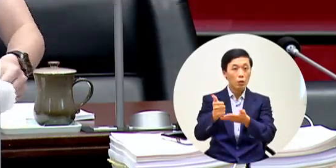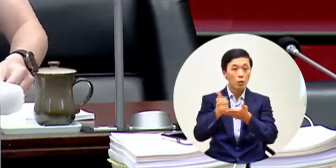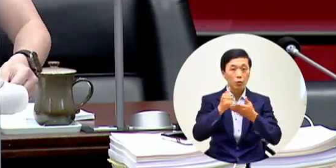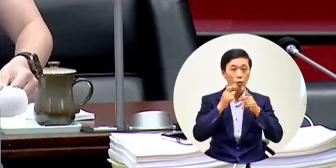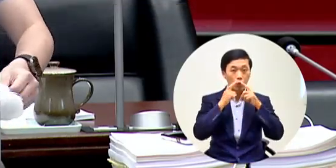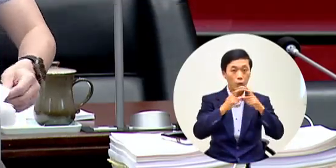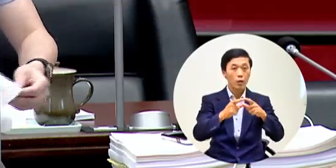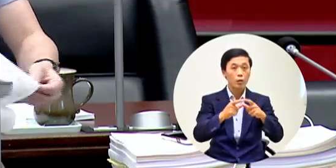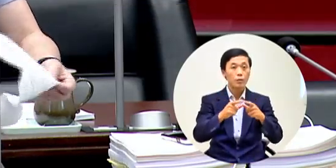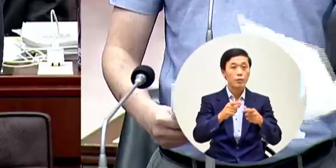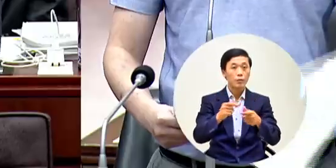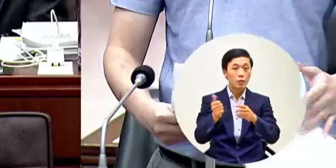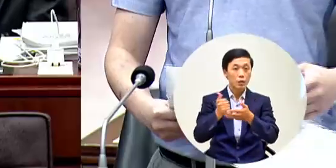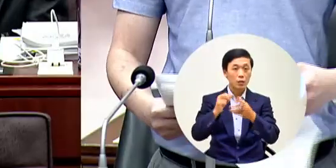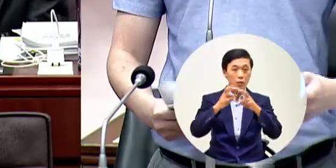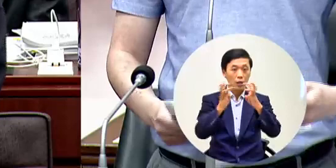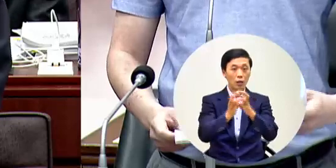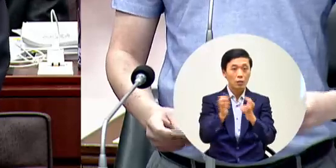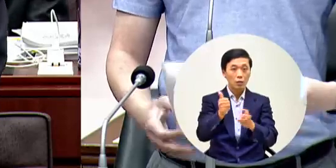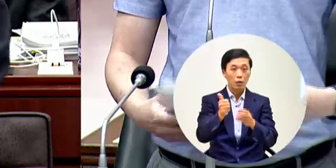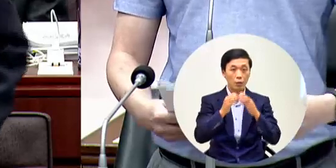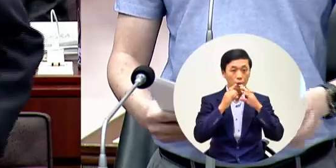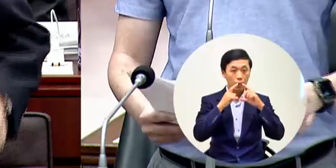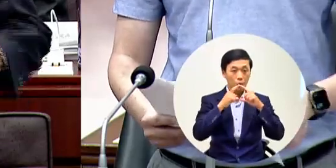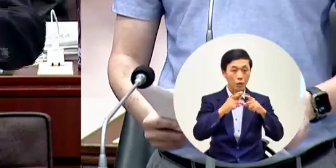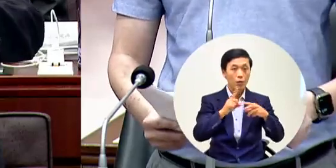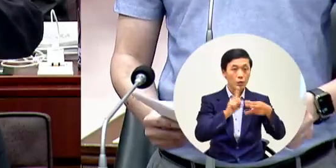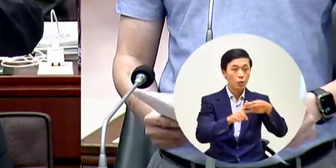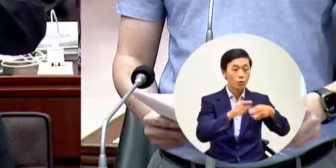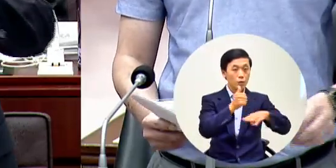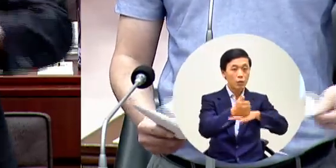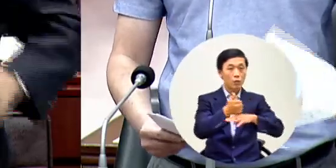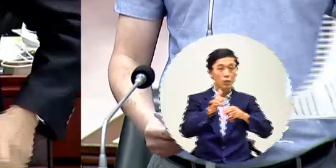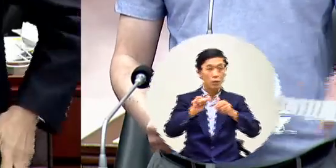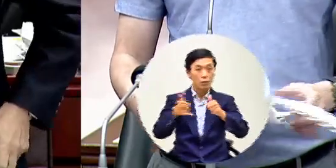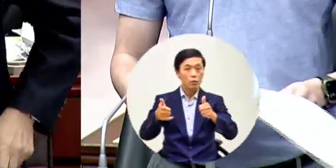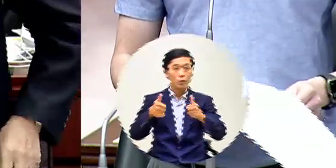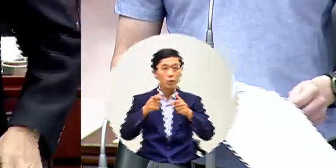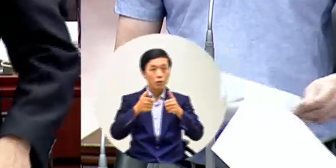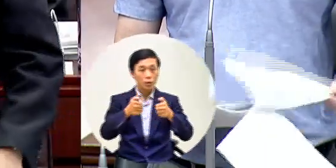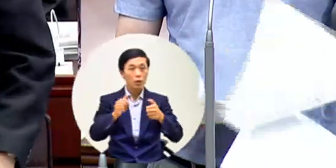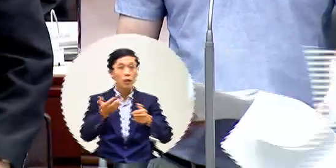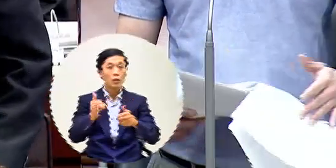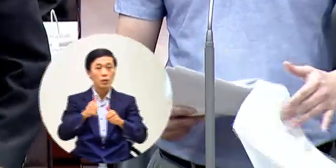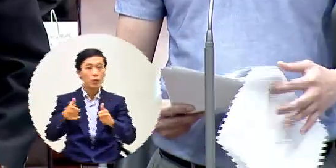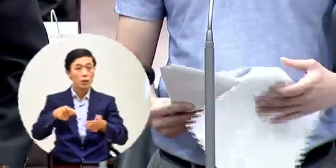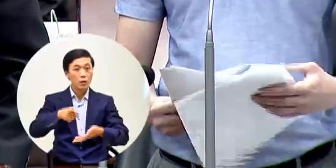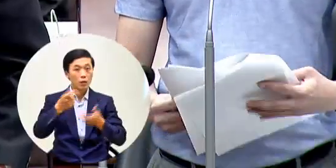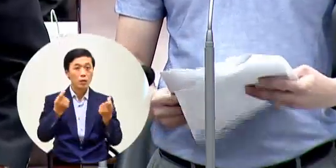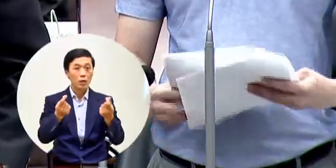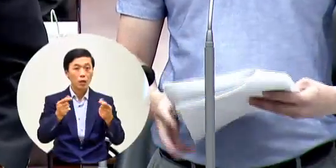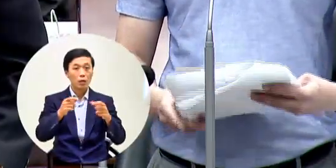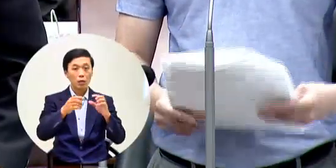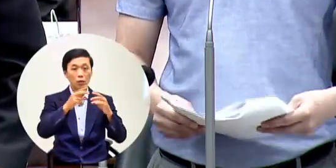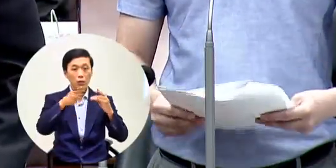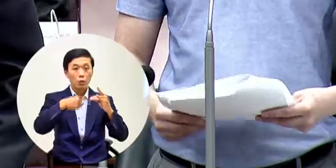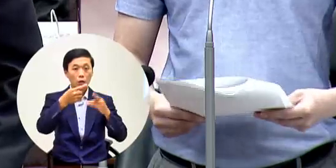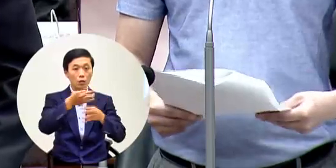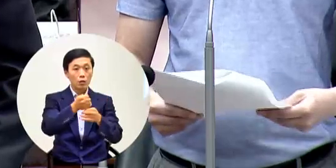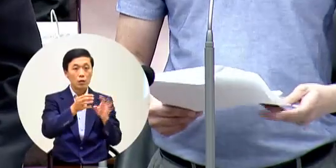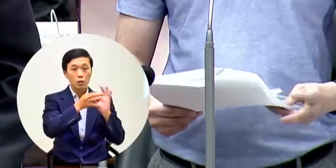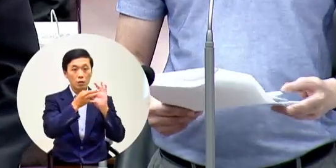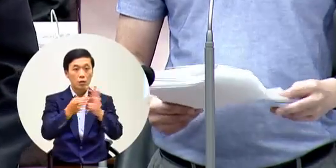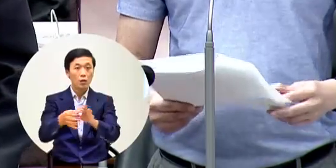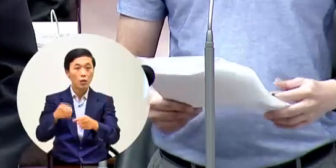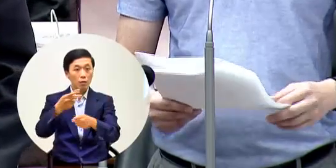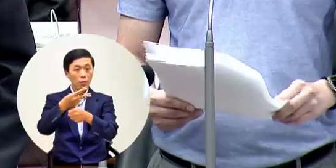长答复。 好，谢谢主席啊，谢谢议员。就陈如刚演说的哦，在端午连假，我们博二总共